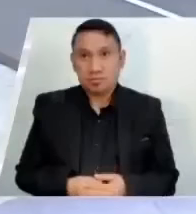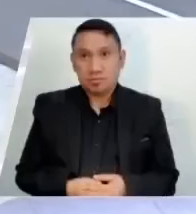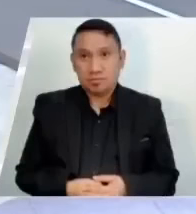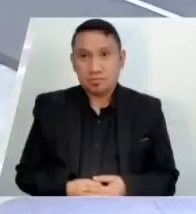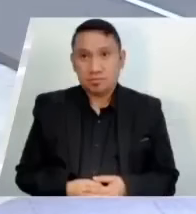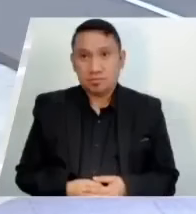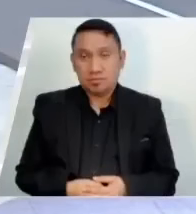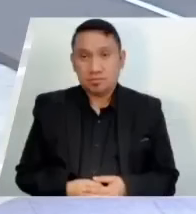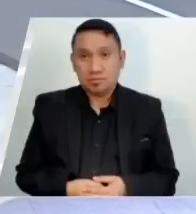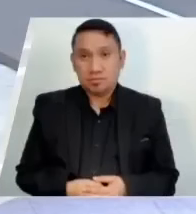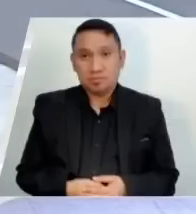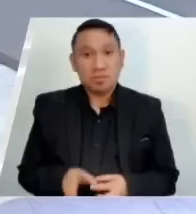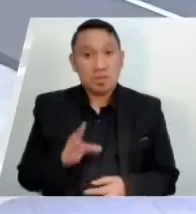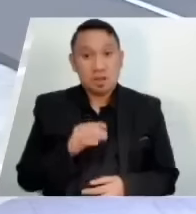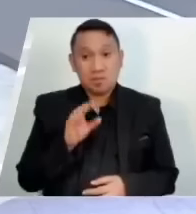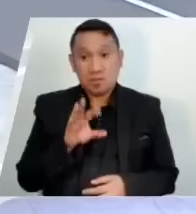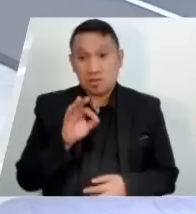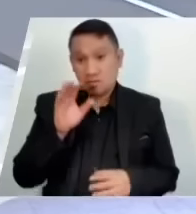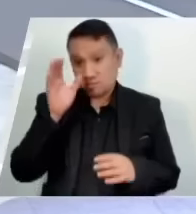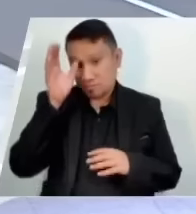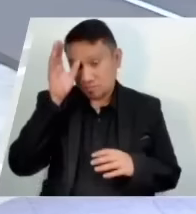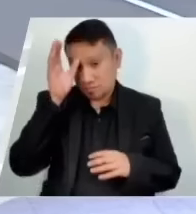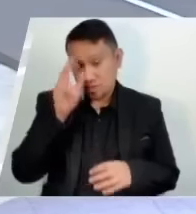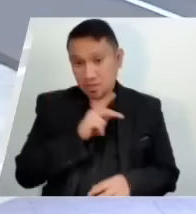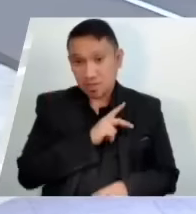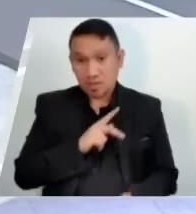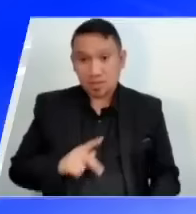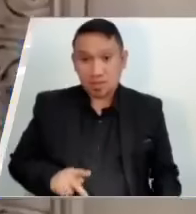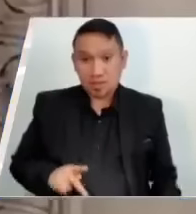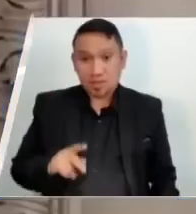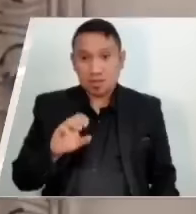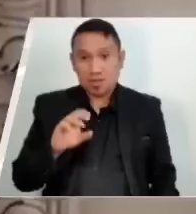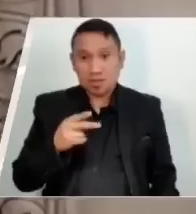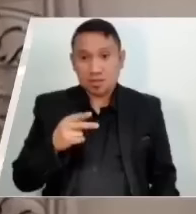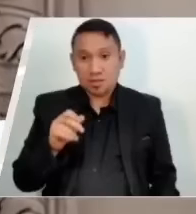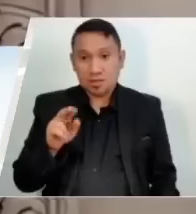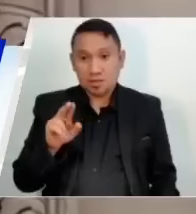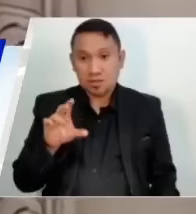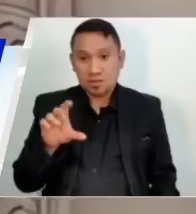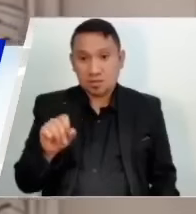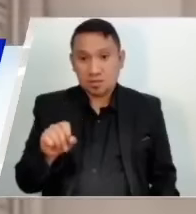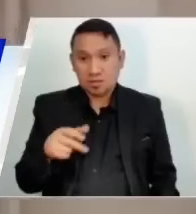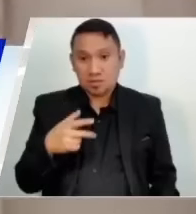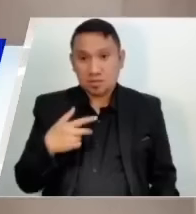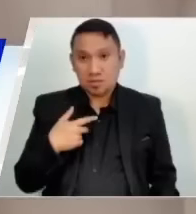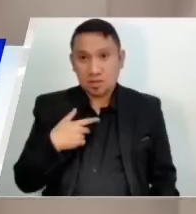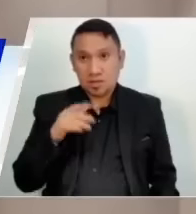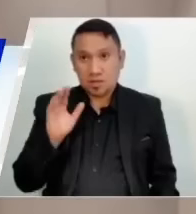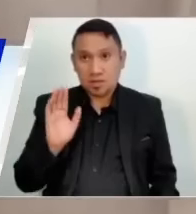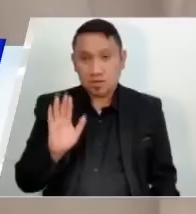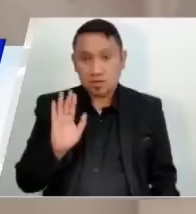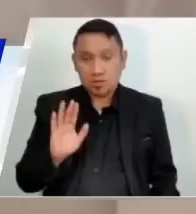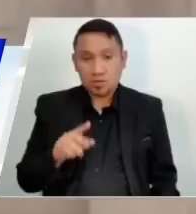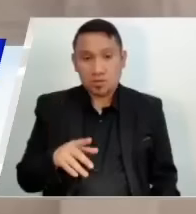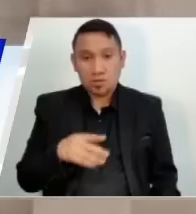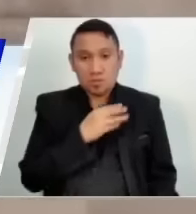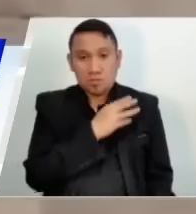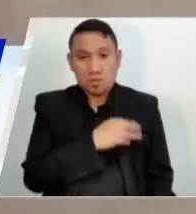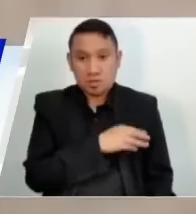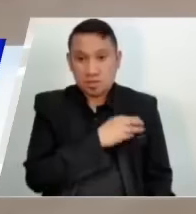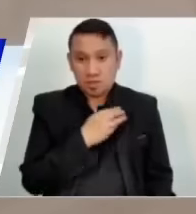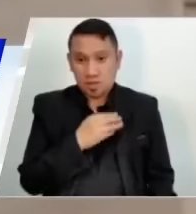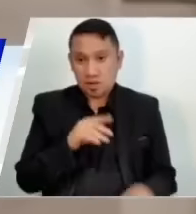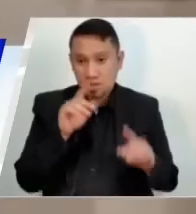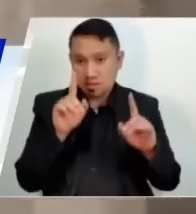Na-diagnose na may cancer si King Charles III. Natukoy ito nang sumailalim siya sa isang medical procedure kamakailan. Bagamat